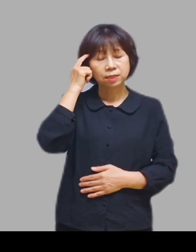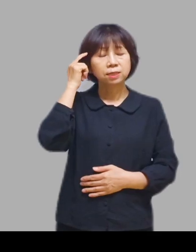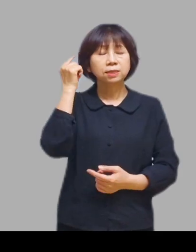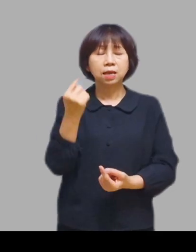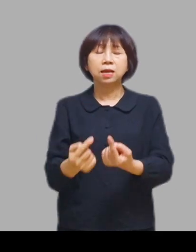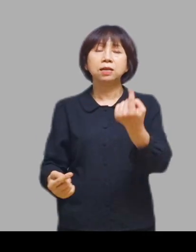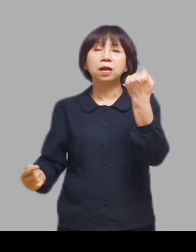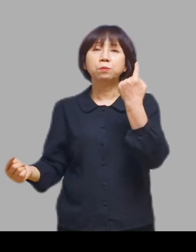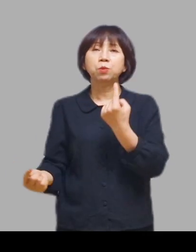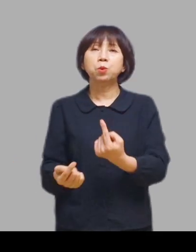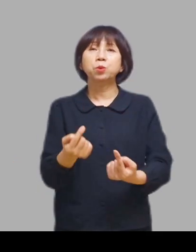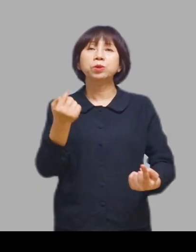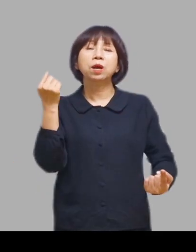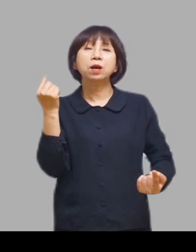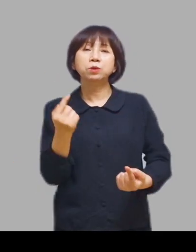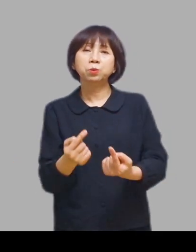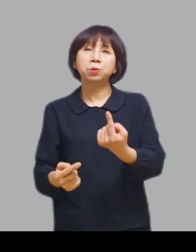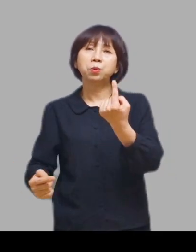작은